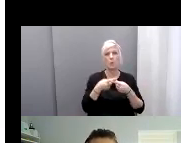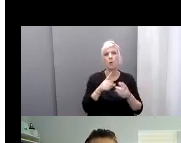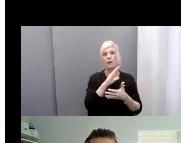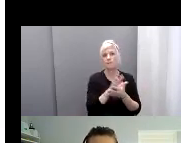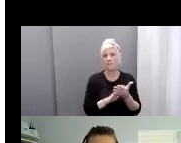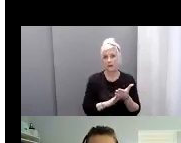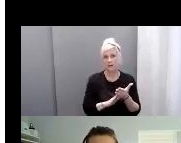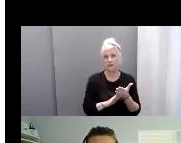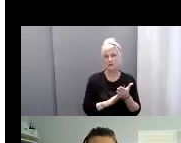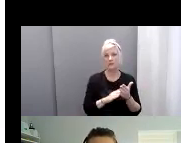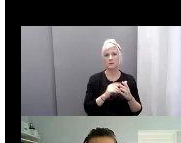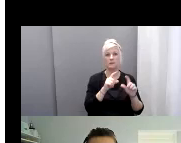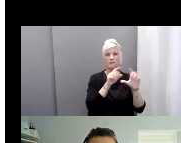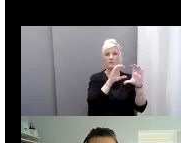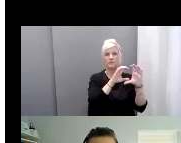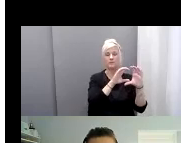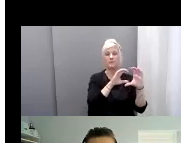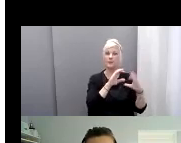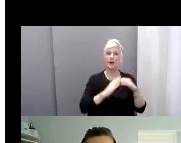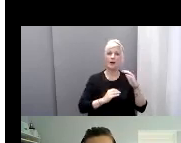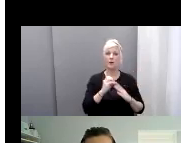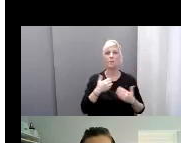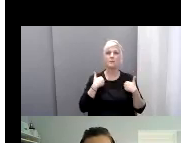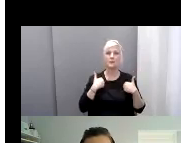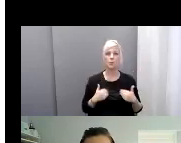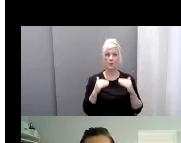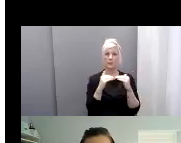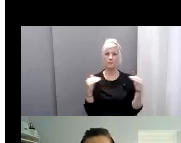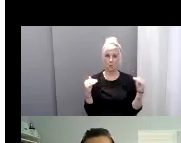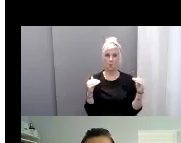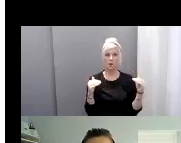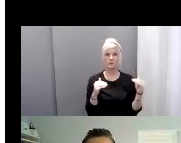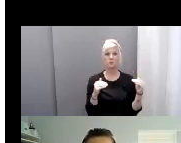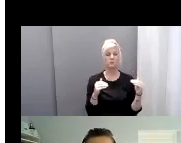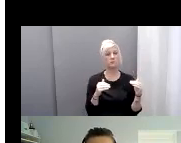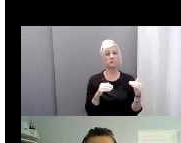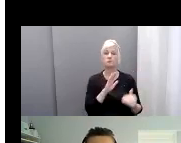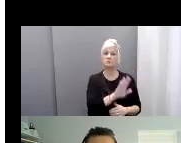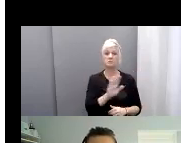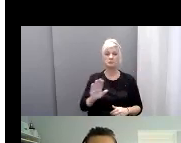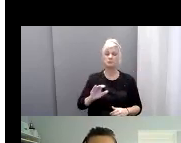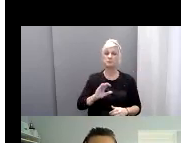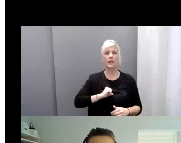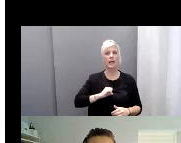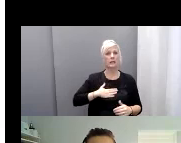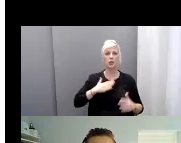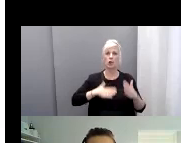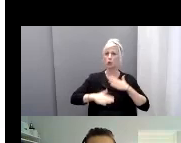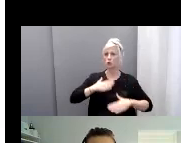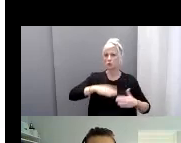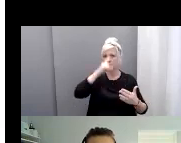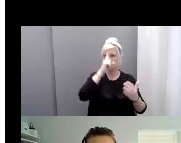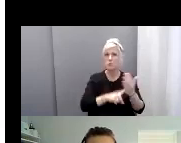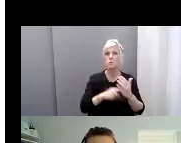den personliga nivån i den ena bubblan, där varje person ju har sina unika begär, önskemål och